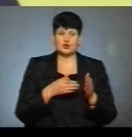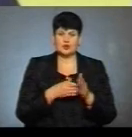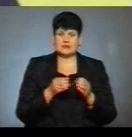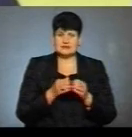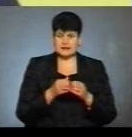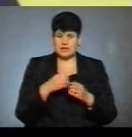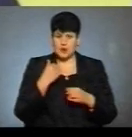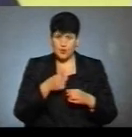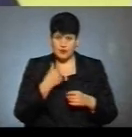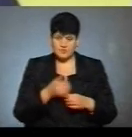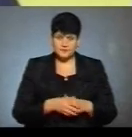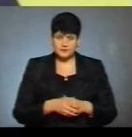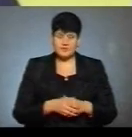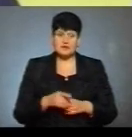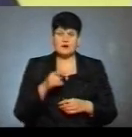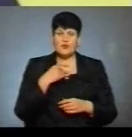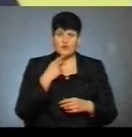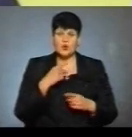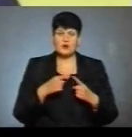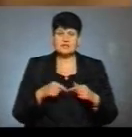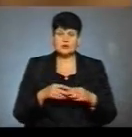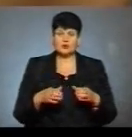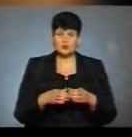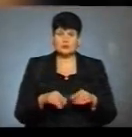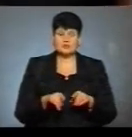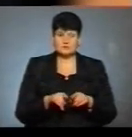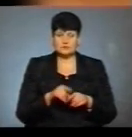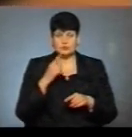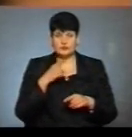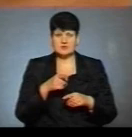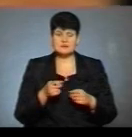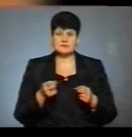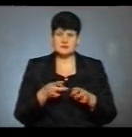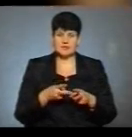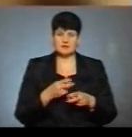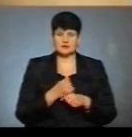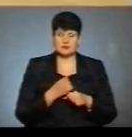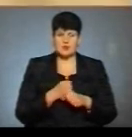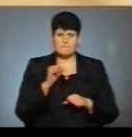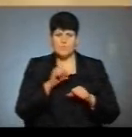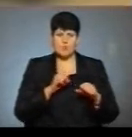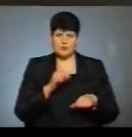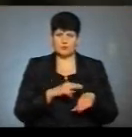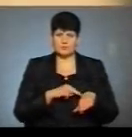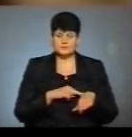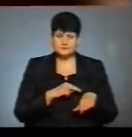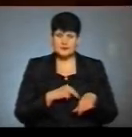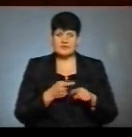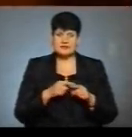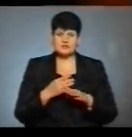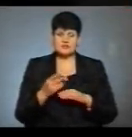прокурор області Петро Бойко. За його словами, організатора групи також підозрюють в умисному заподіянні побоїв правоохоронцю. Це частина 2